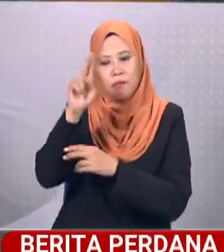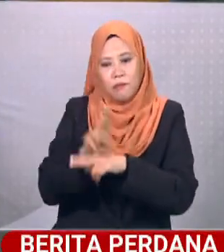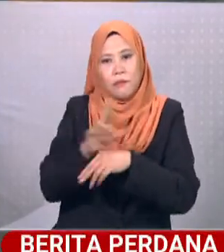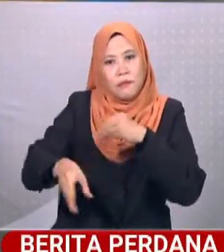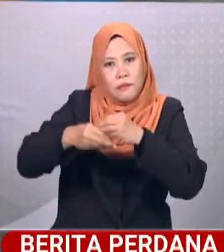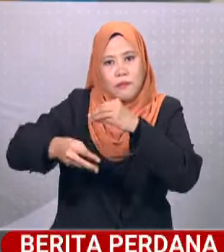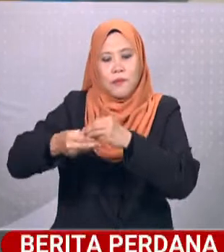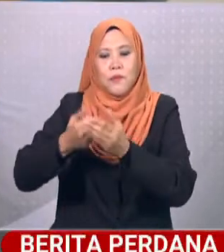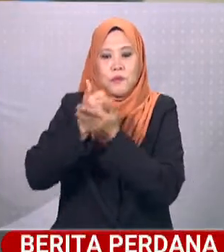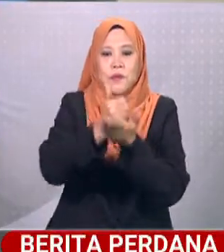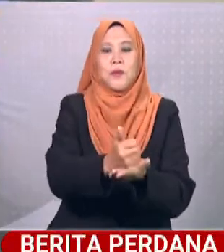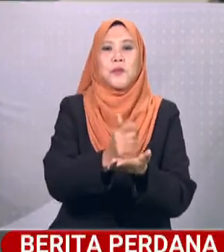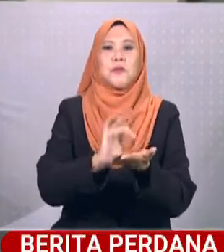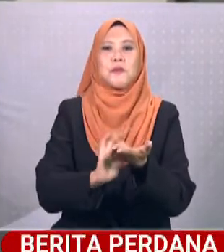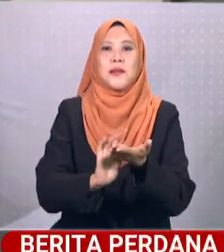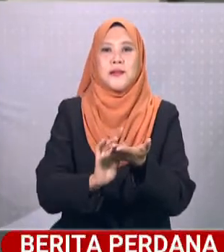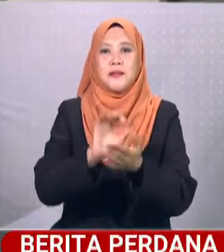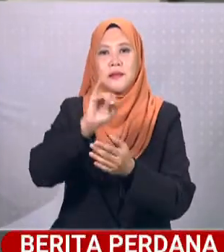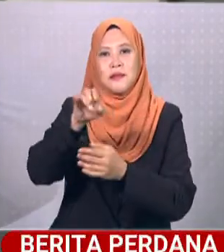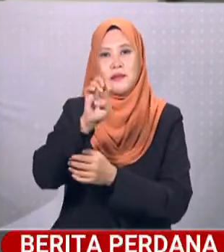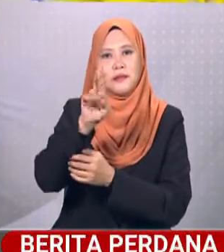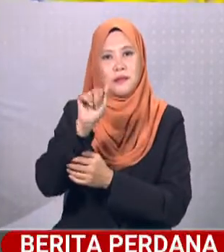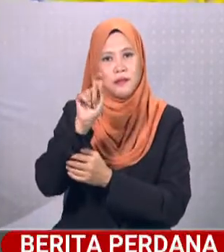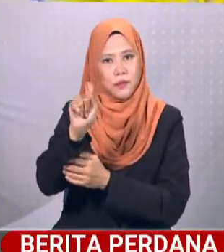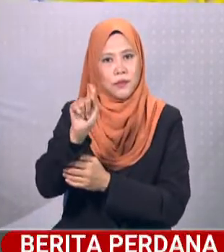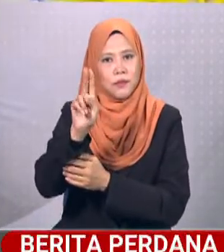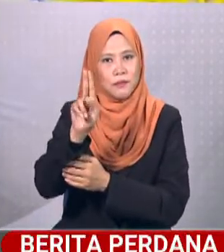tambahan untuk pembantu perubatan jerantut.